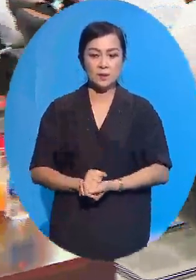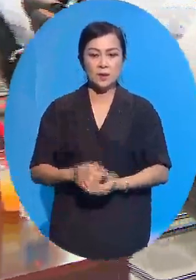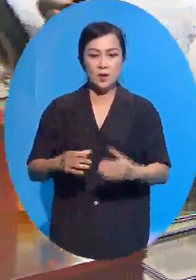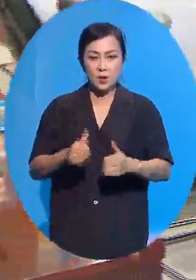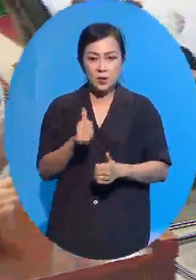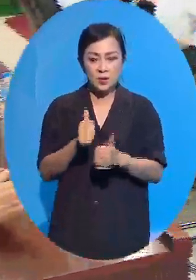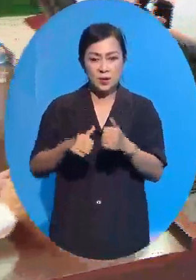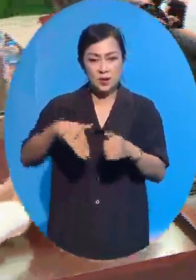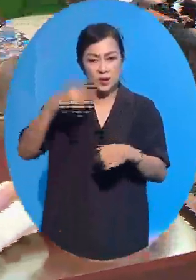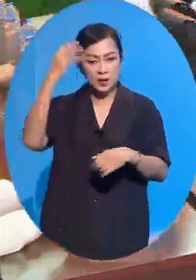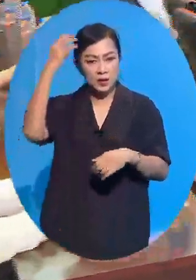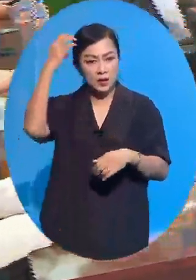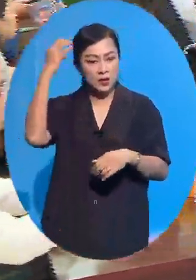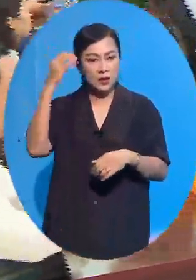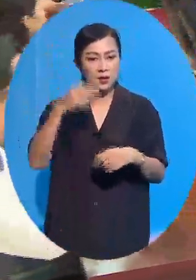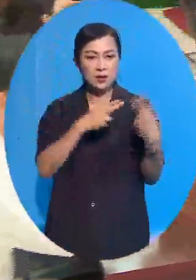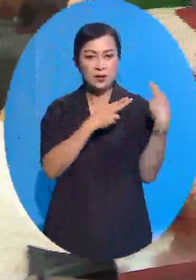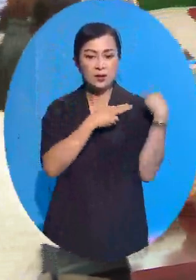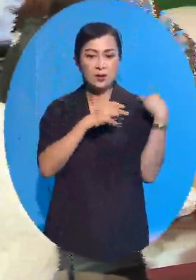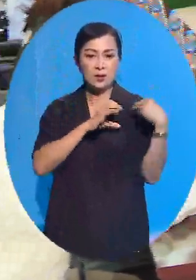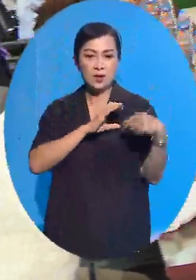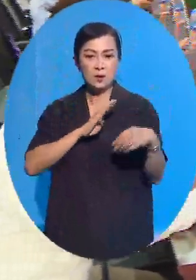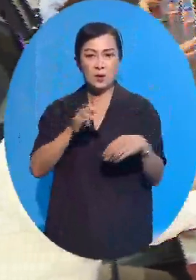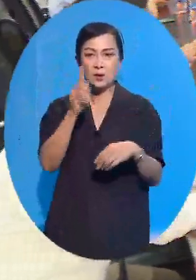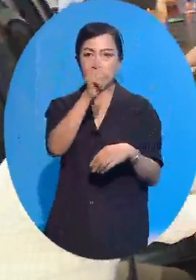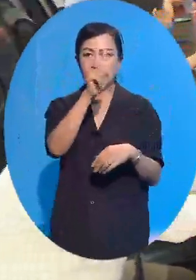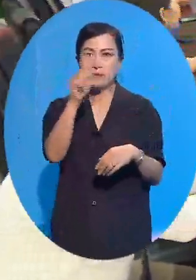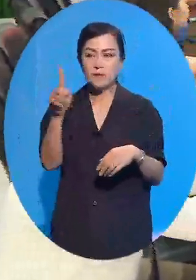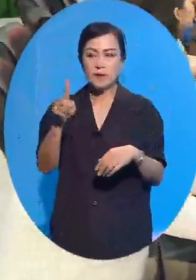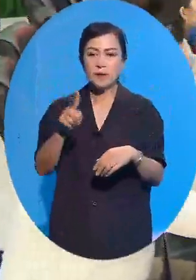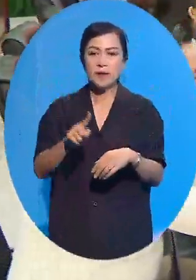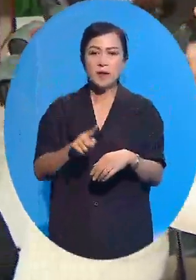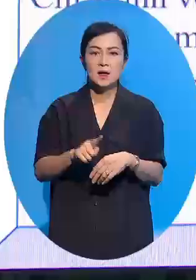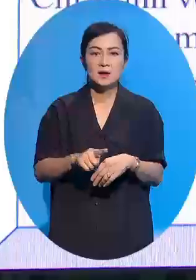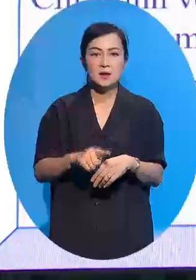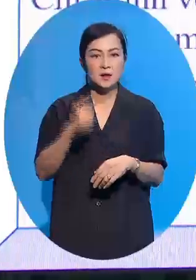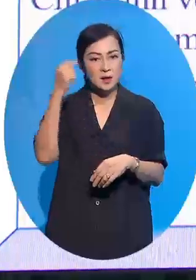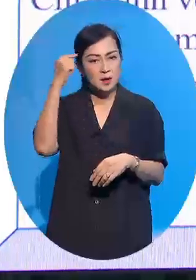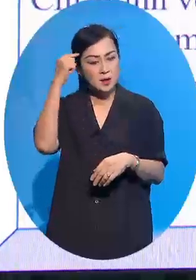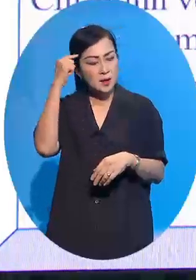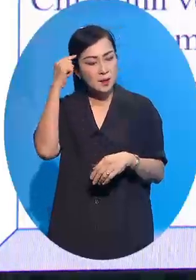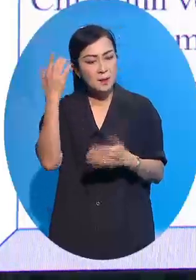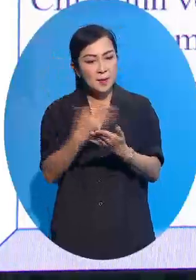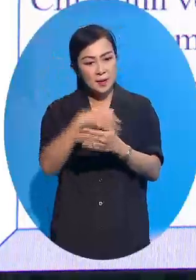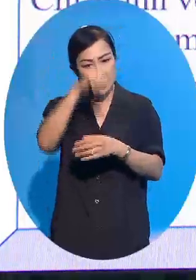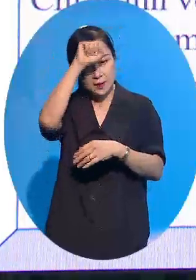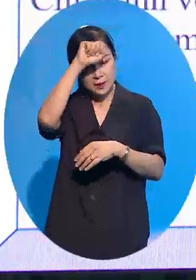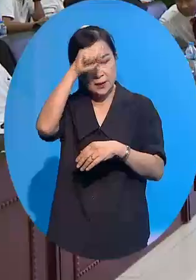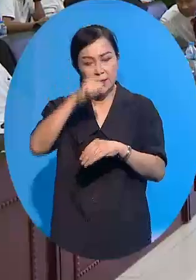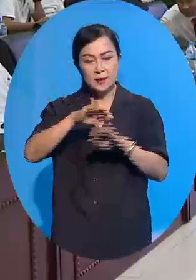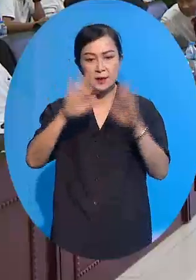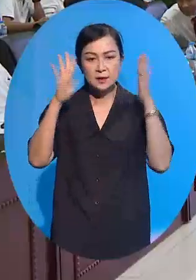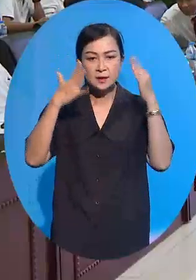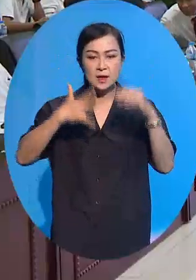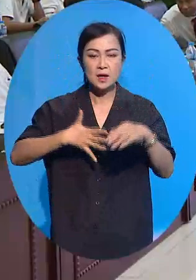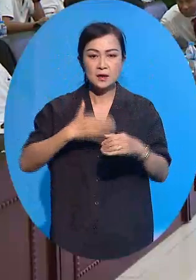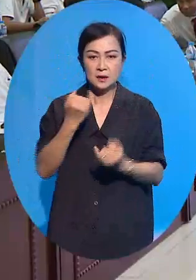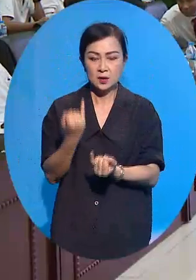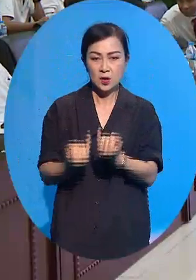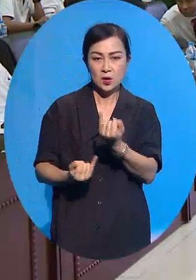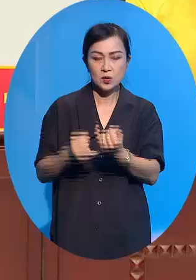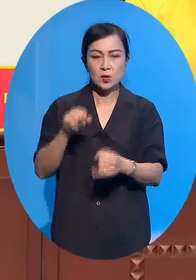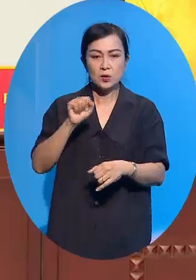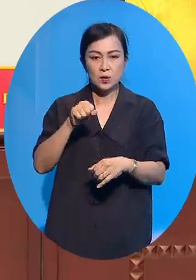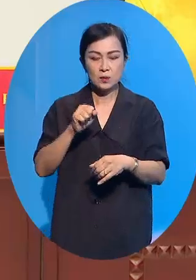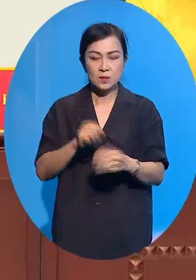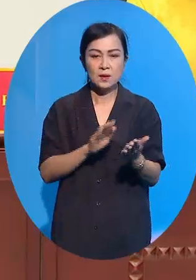thi góp phần nâng cao nhận thức, ý thức trách nhiệm của cán bộ, giảng viên và học viên về những quan điểm mới của Đảng. Đây cũng là sân chơi bổ ích để tuyển chọn, công